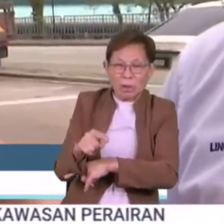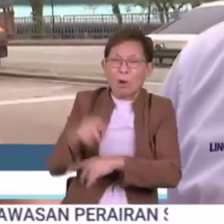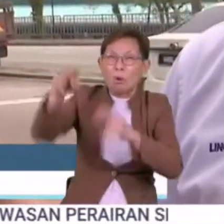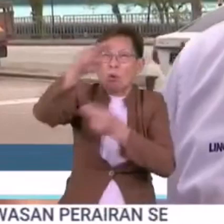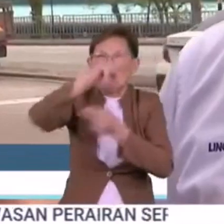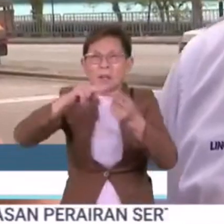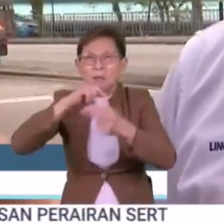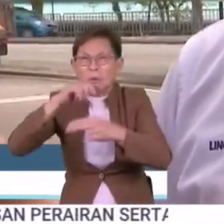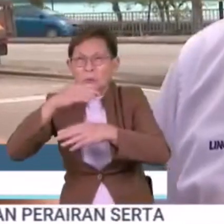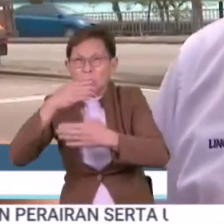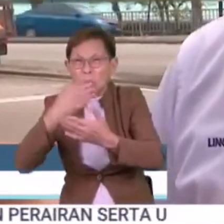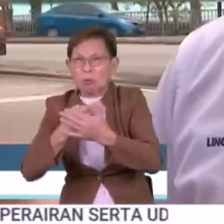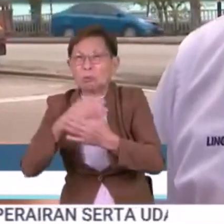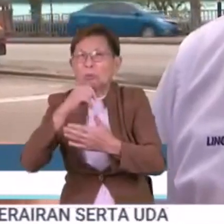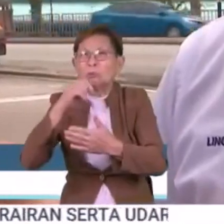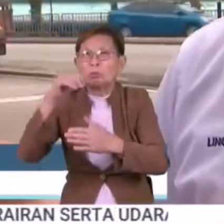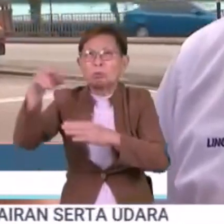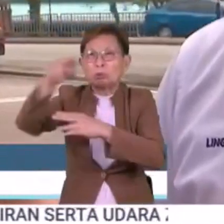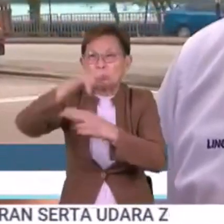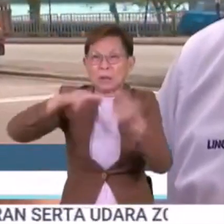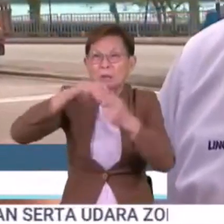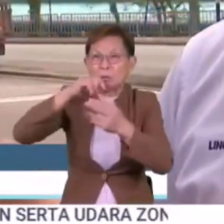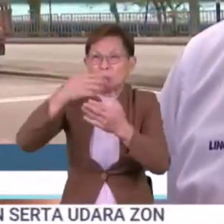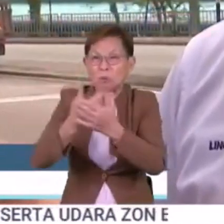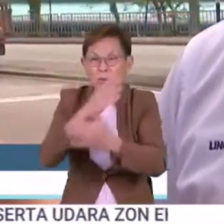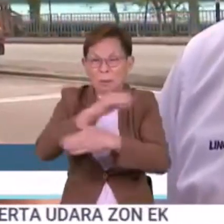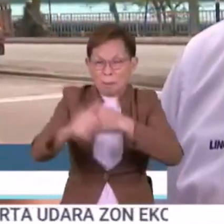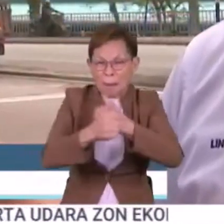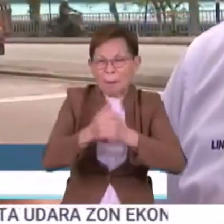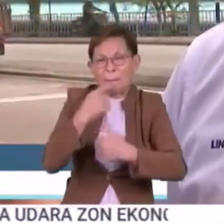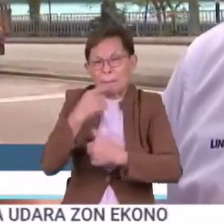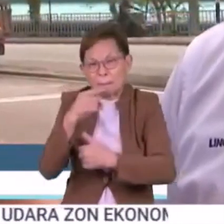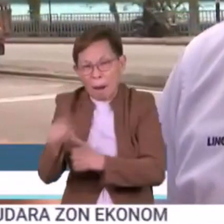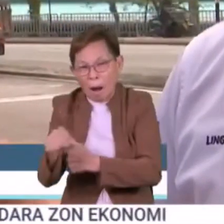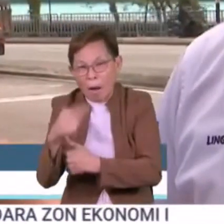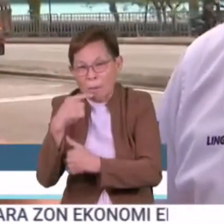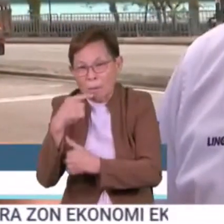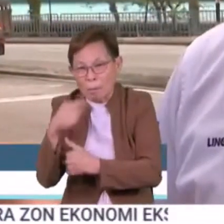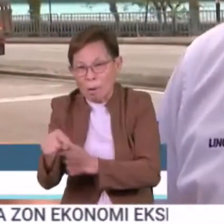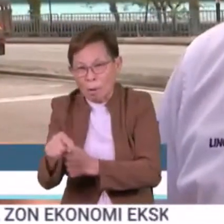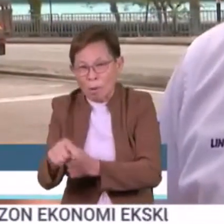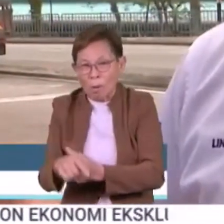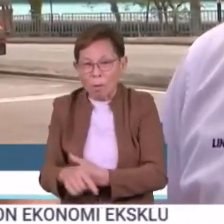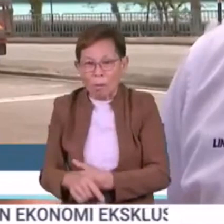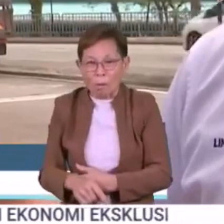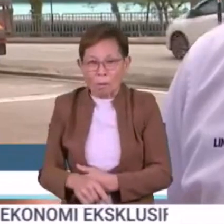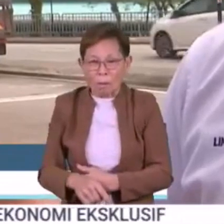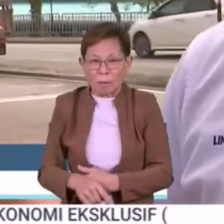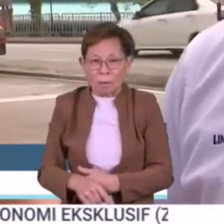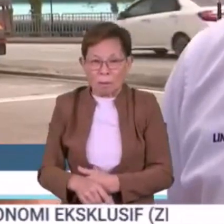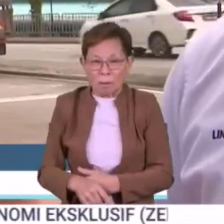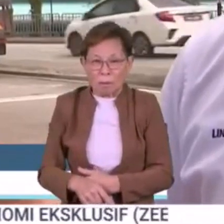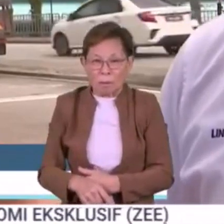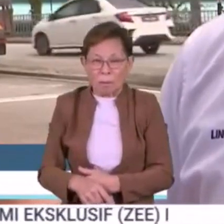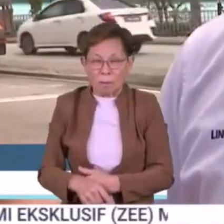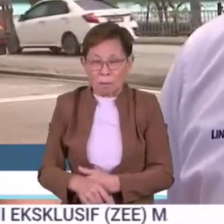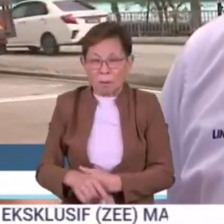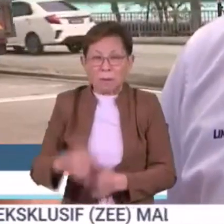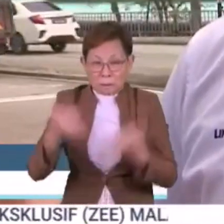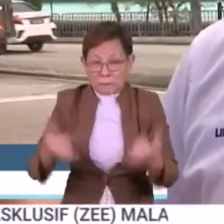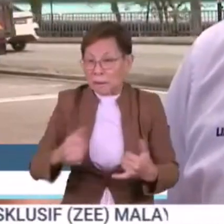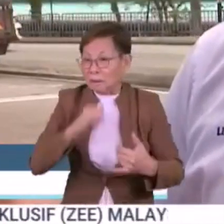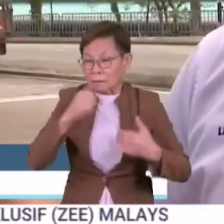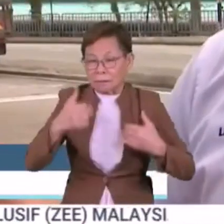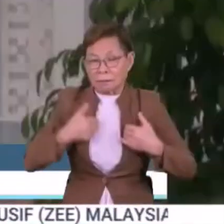memuaskan dan keadaan tak sihat, berbahaya, kita akan minta mereka baru, kita akan cakapkan terus boleh tutup lah. Tapi ikut masa sekarang, tak